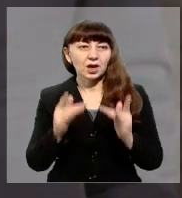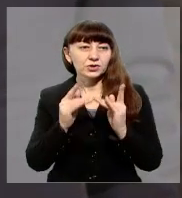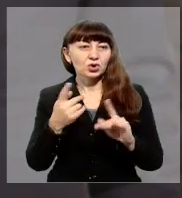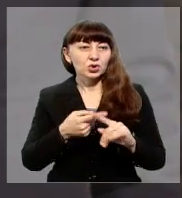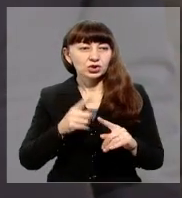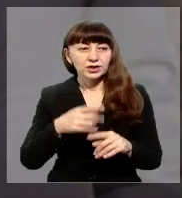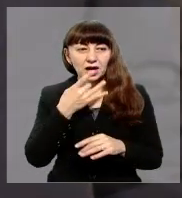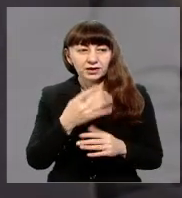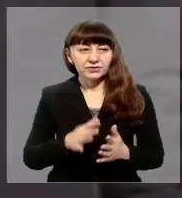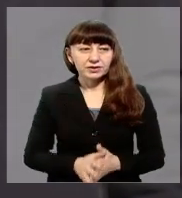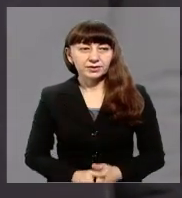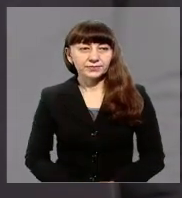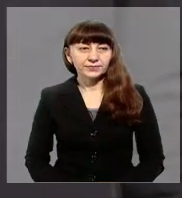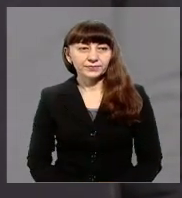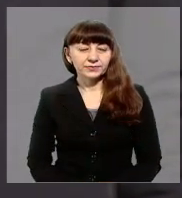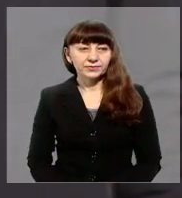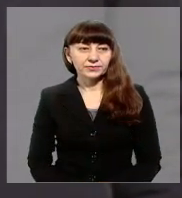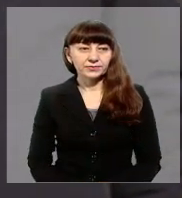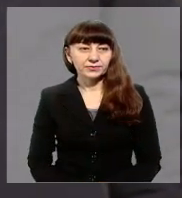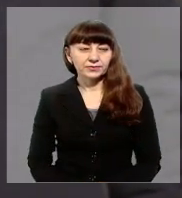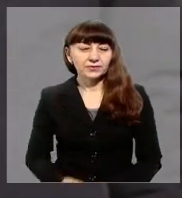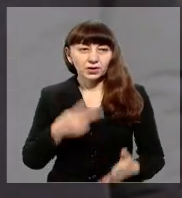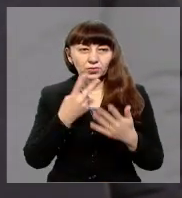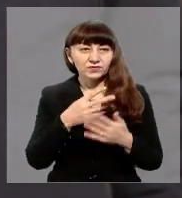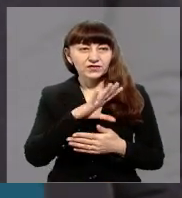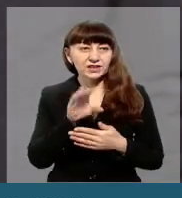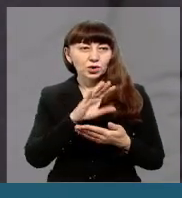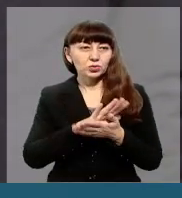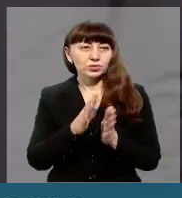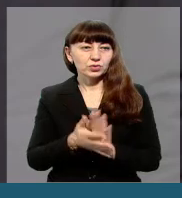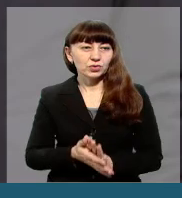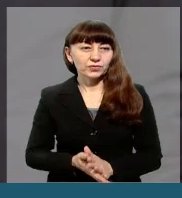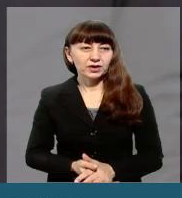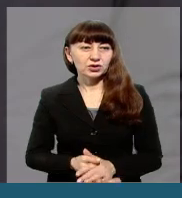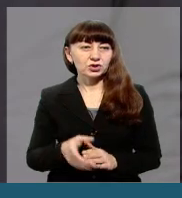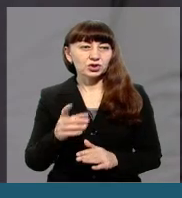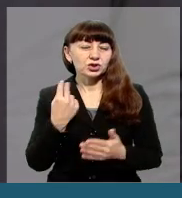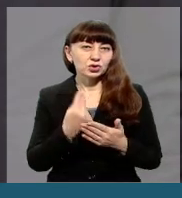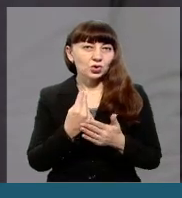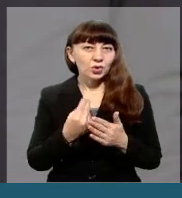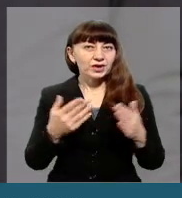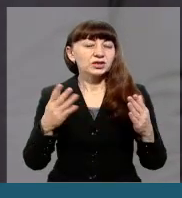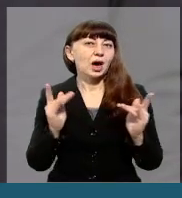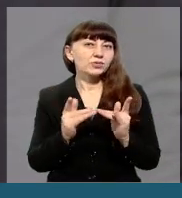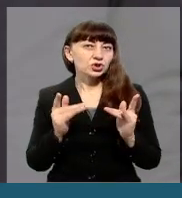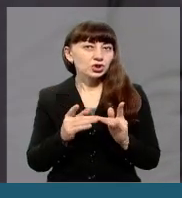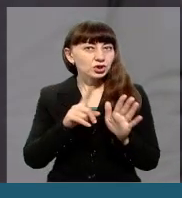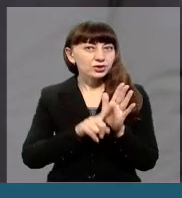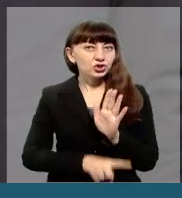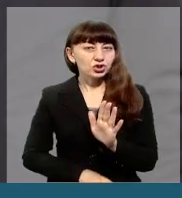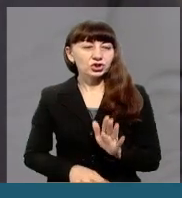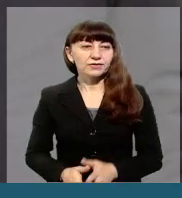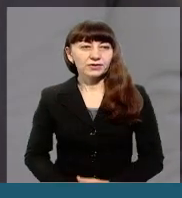жағдайлар қарастырылған. Жатақхананың бағасы өз бағасына тұрарлық, әрі қолжетімді, және де барлық қауіпсіздік